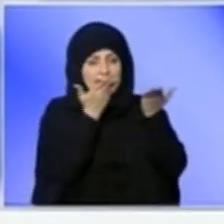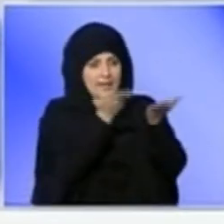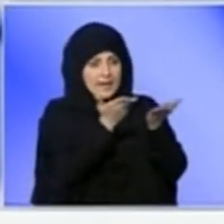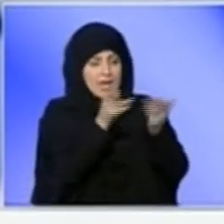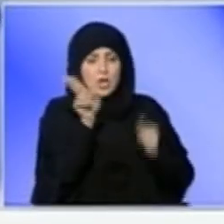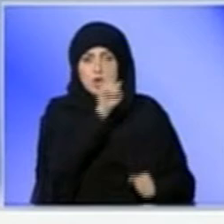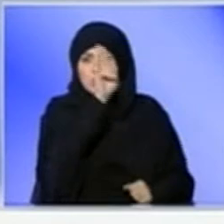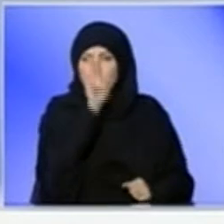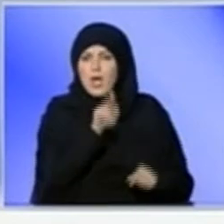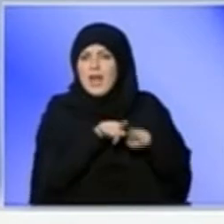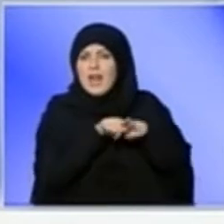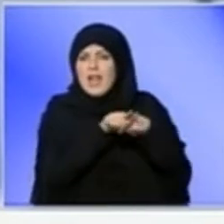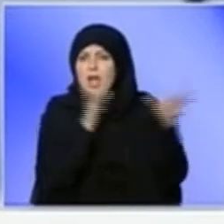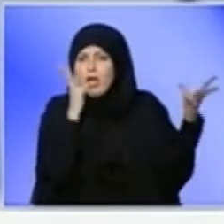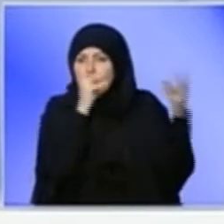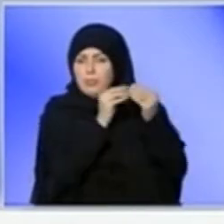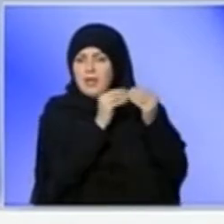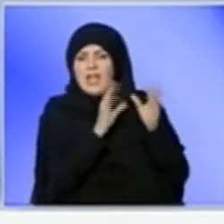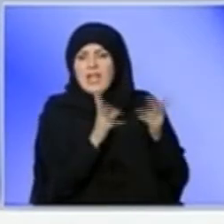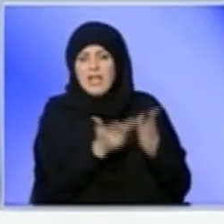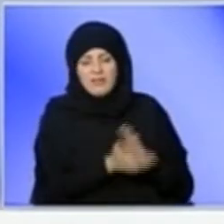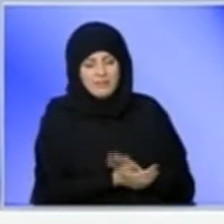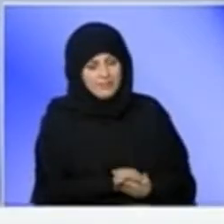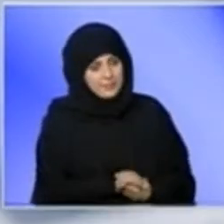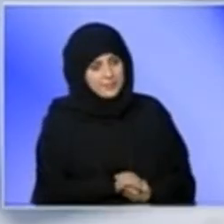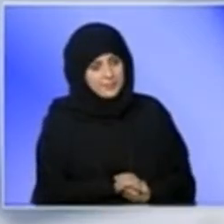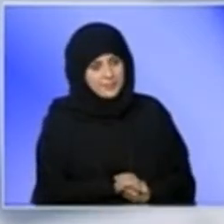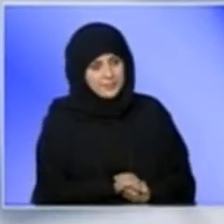كيف ستتماشى؟ هي